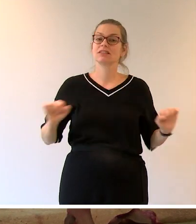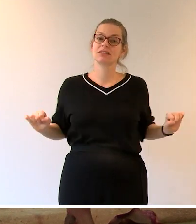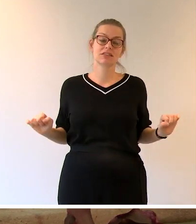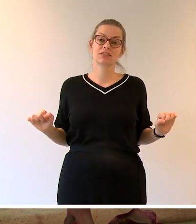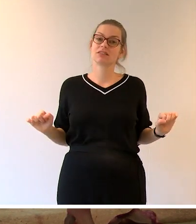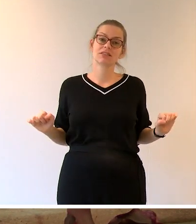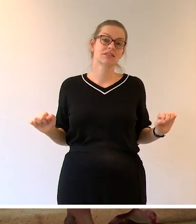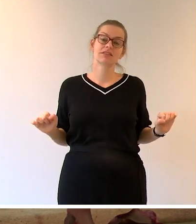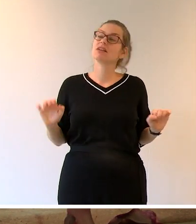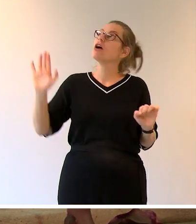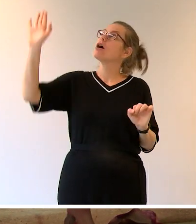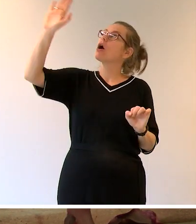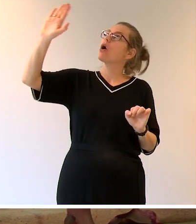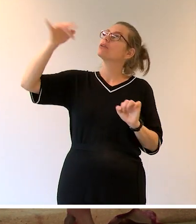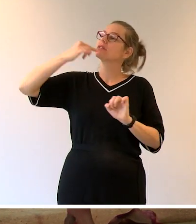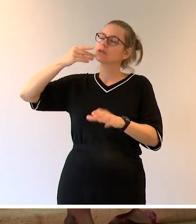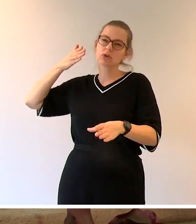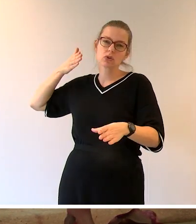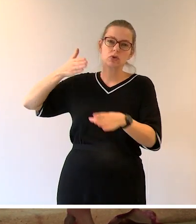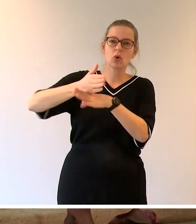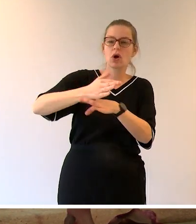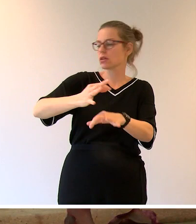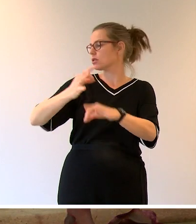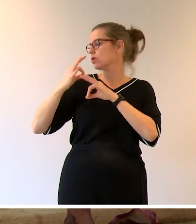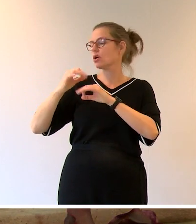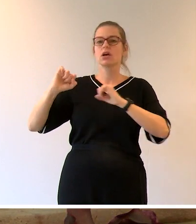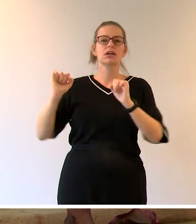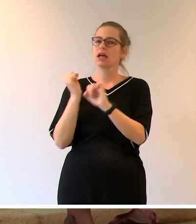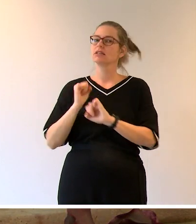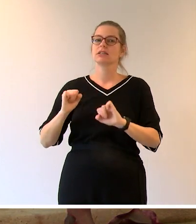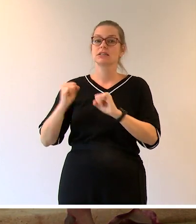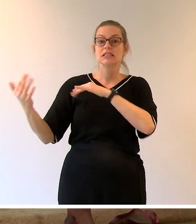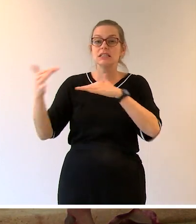return. God zet door. Die strijd gaat door.